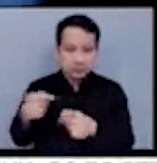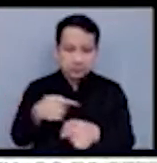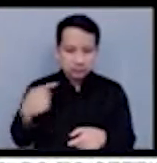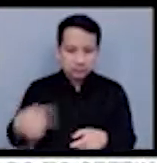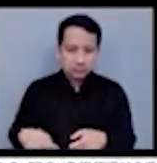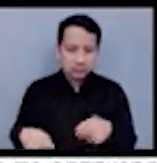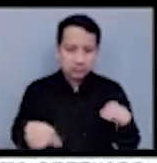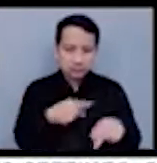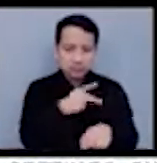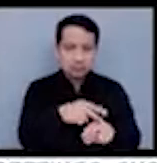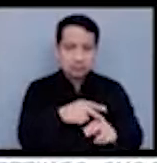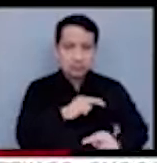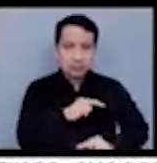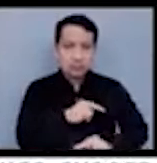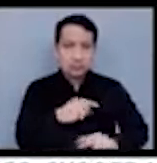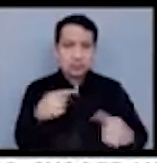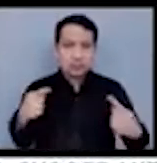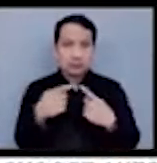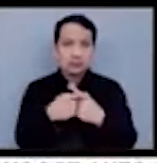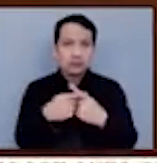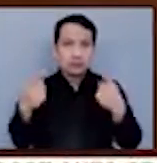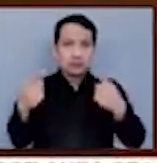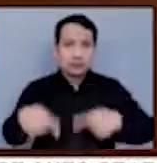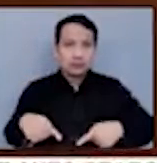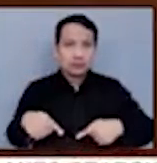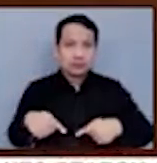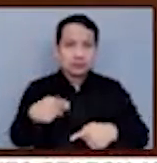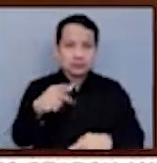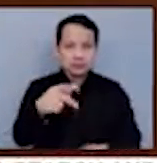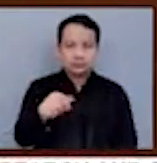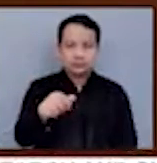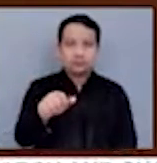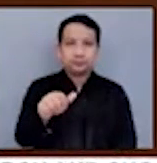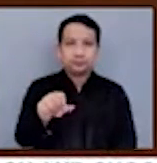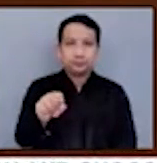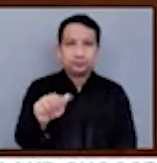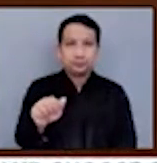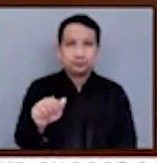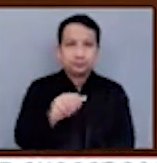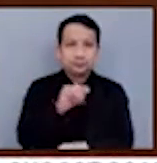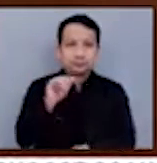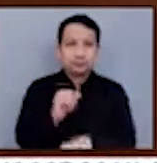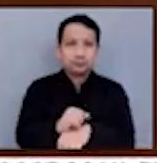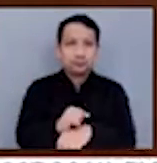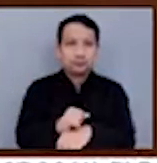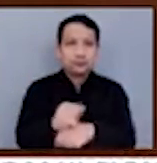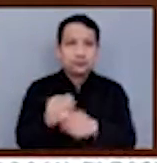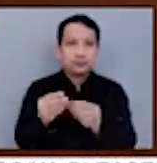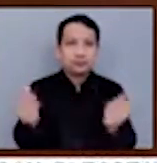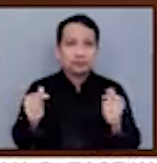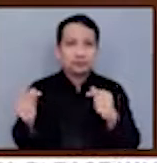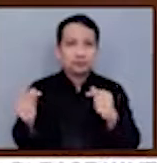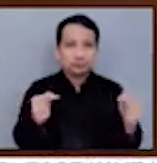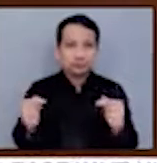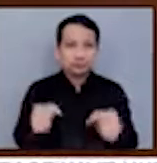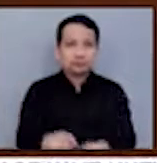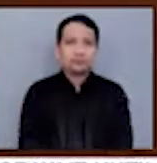sa nangyaring insidente sa Pag-asa Island. Giit ng Pangulo, kailangang marisolba ang nangyari. Of